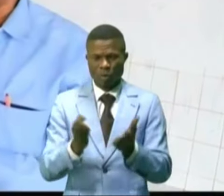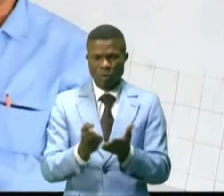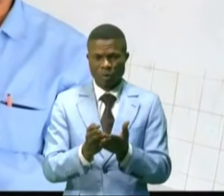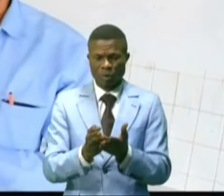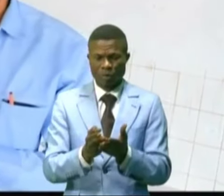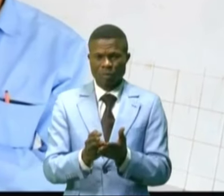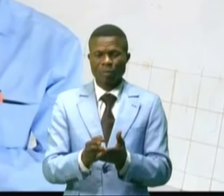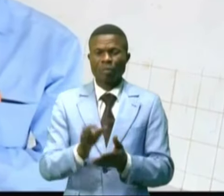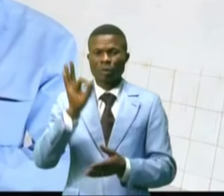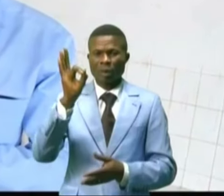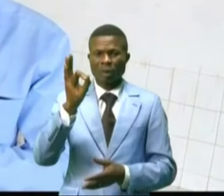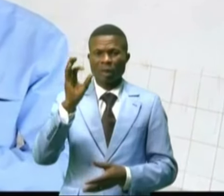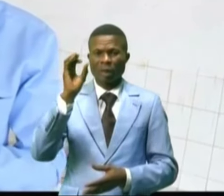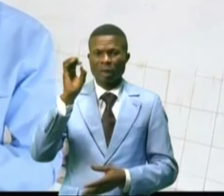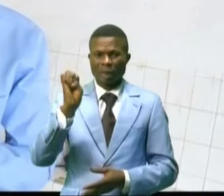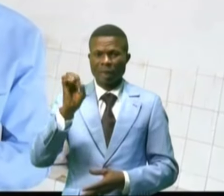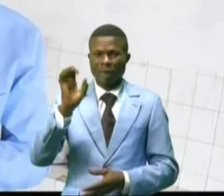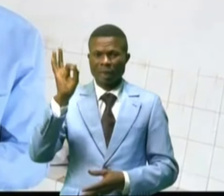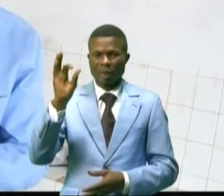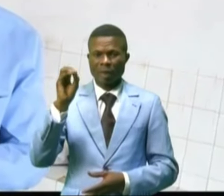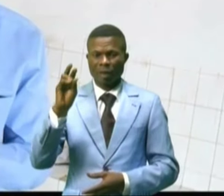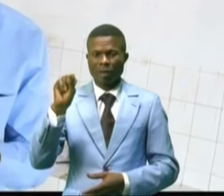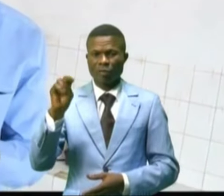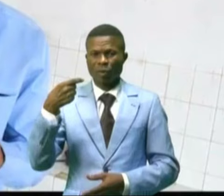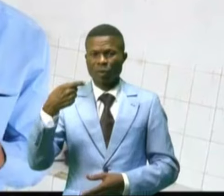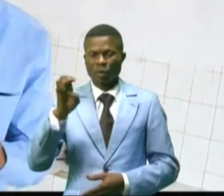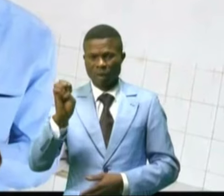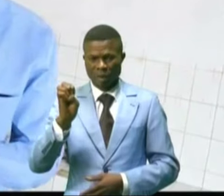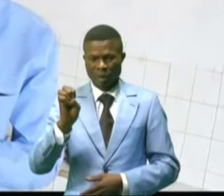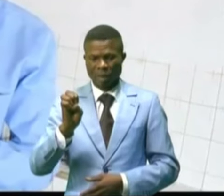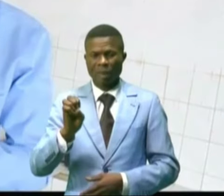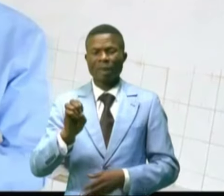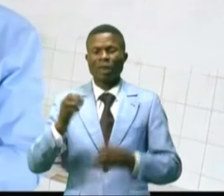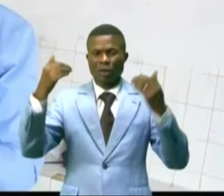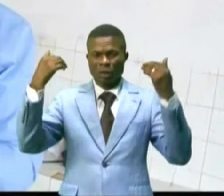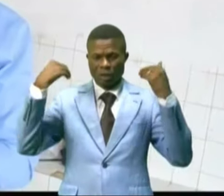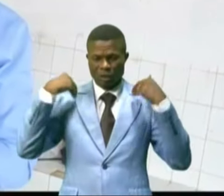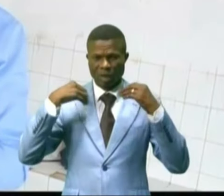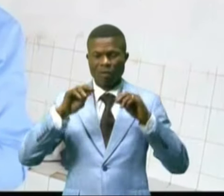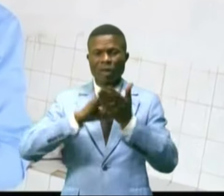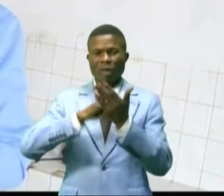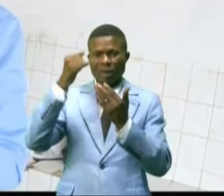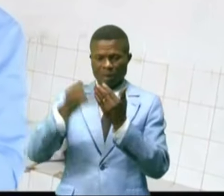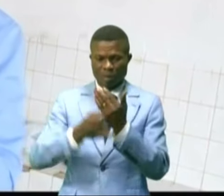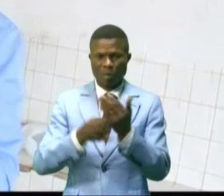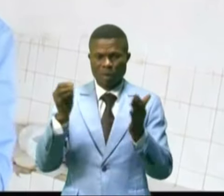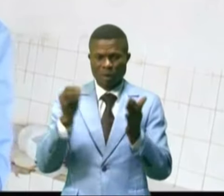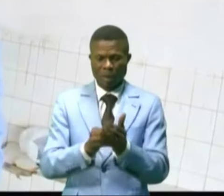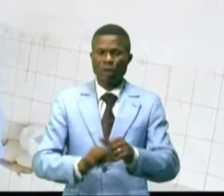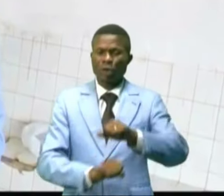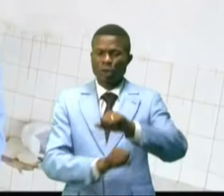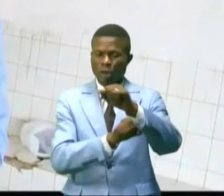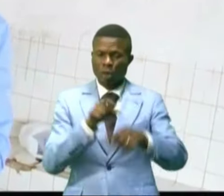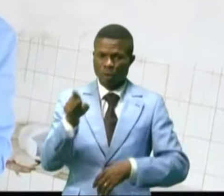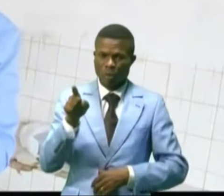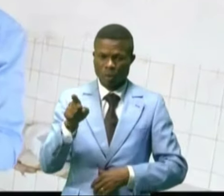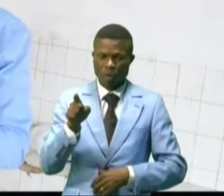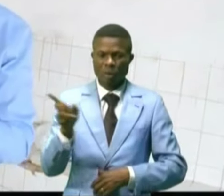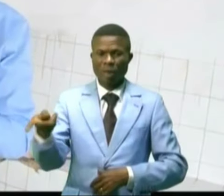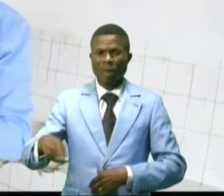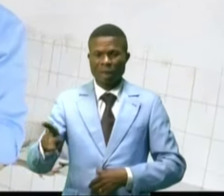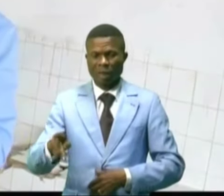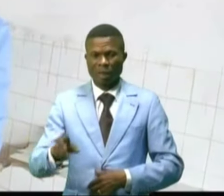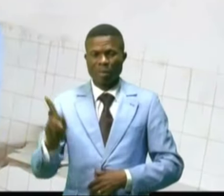Efonge, coordonnateur provincial du projet Encore, a remercié ITIE RDC pour son accompagnement à la province